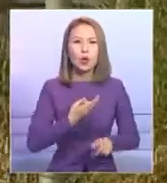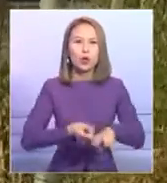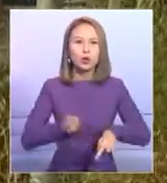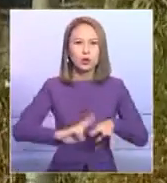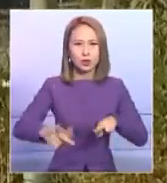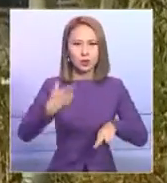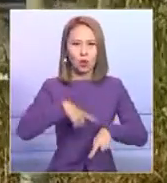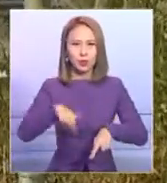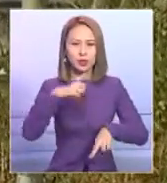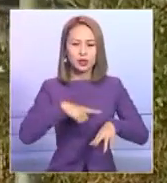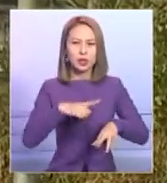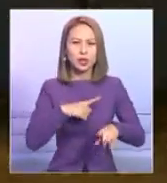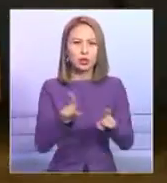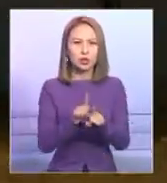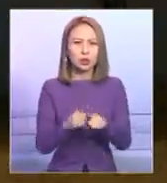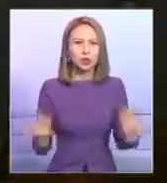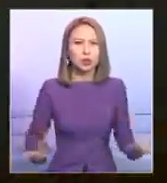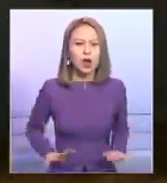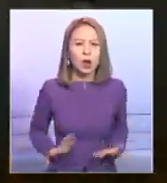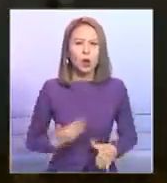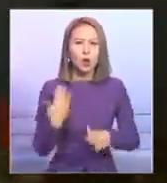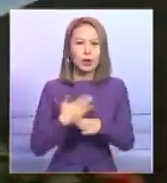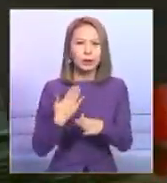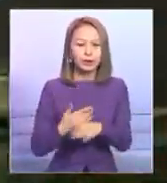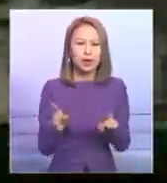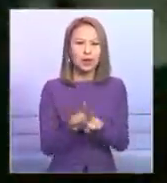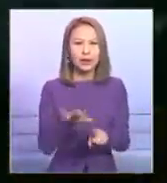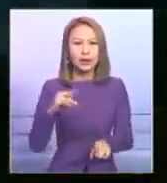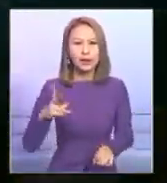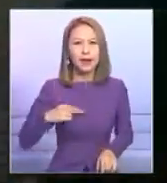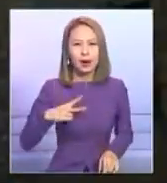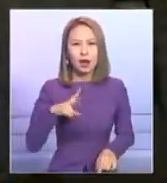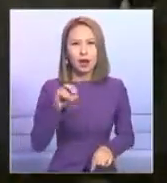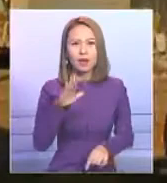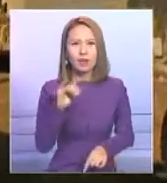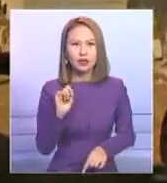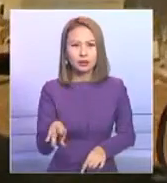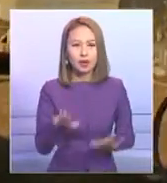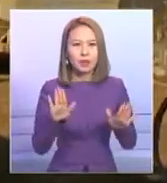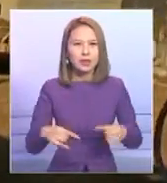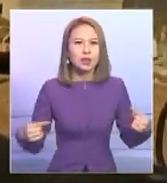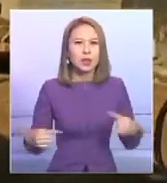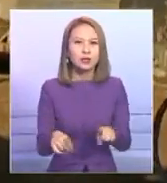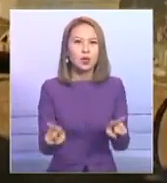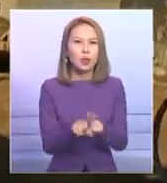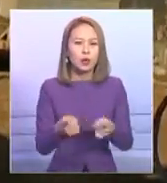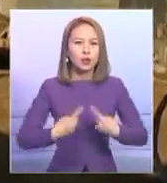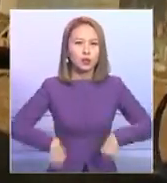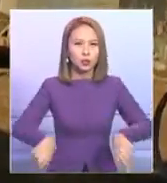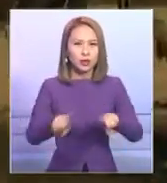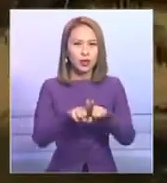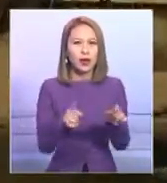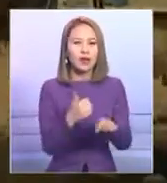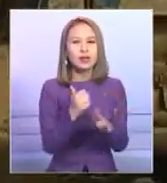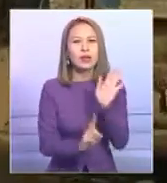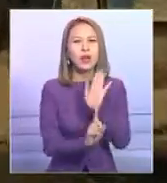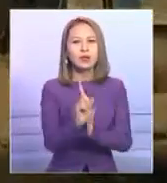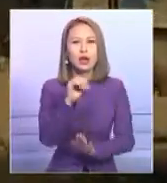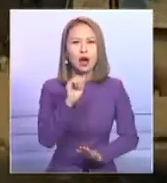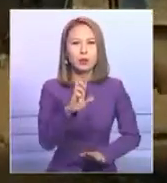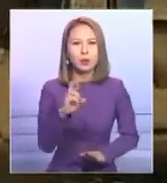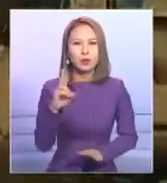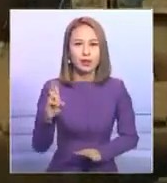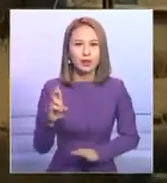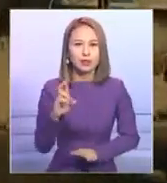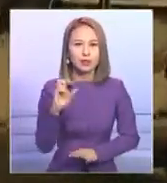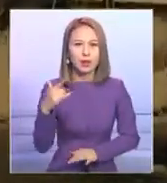Әскерлер қарулы топтың ізіне жергілікті тұрғындардың көмегімен түскен. Ал Ирак және Левант ланкестік ұйымының басшысы Әбу Бәкір